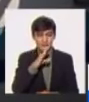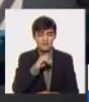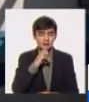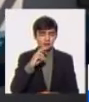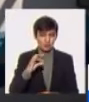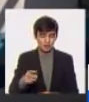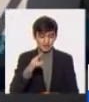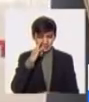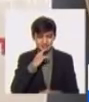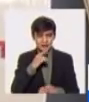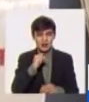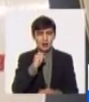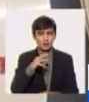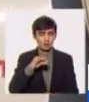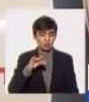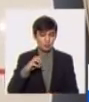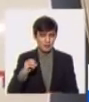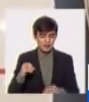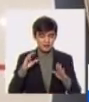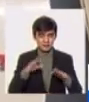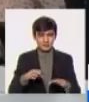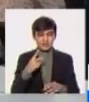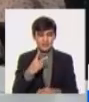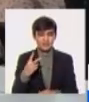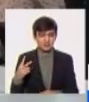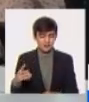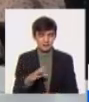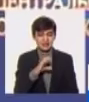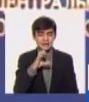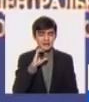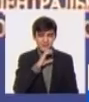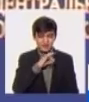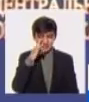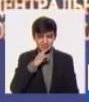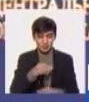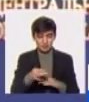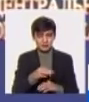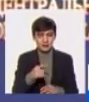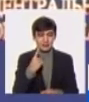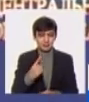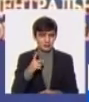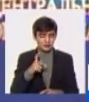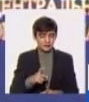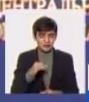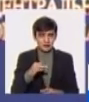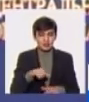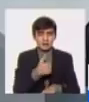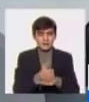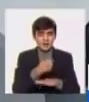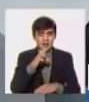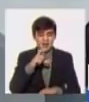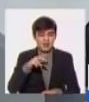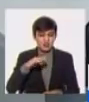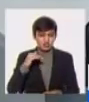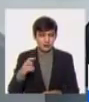Актюбинской, Западно-Казахстанской областях по 2, в Северо-Казахстанской, Мангистауской областях по 1. Глава Минздрава Елжан Биртанов сообщил,